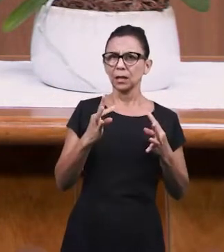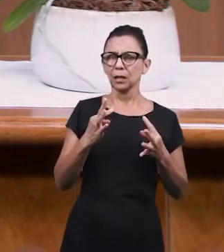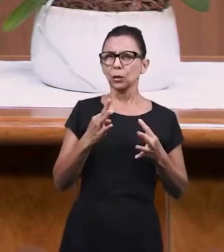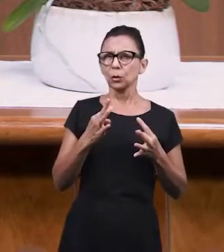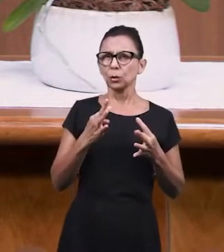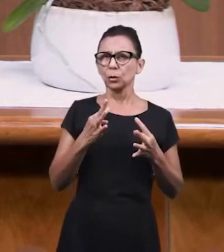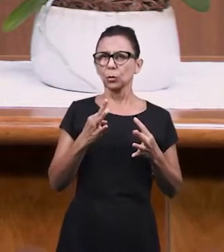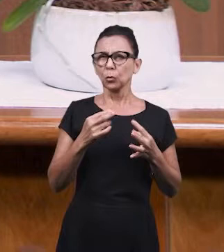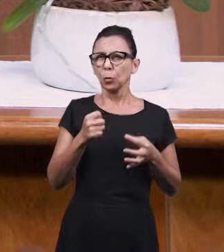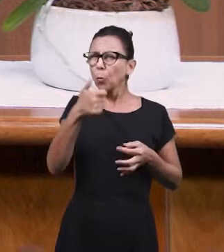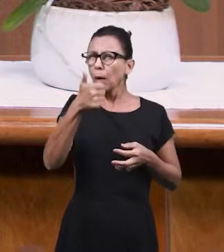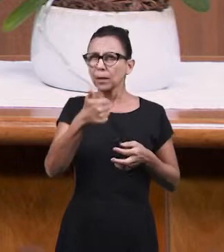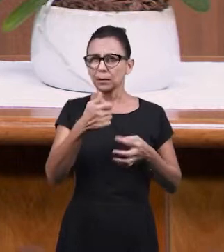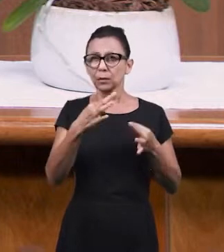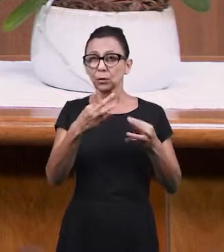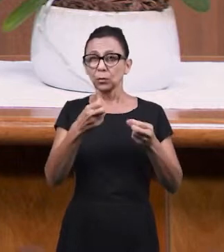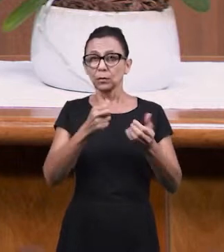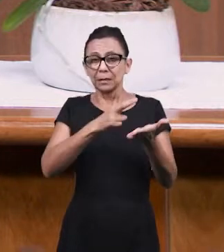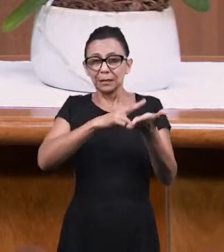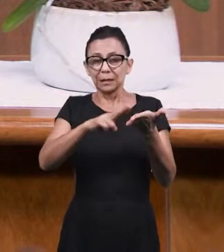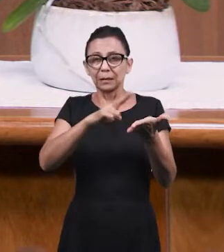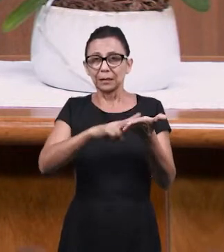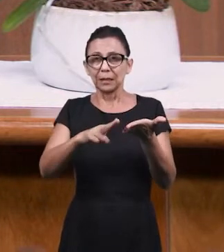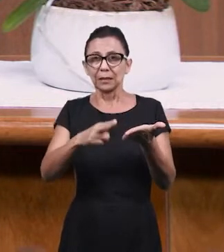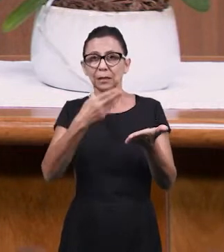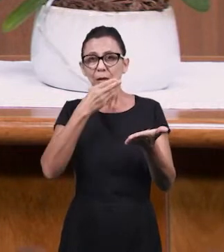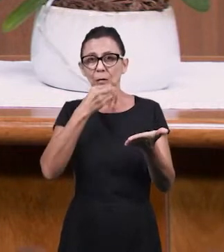Paul, presque toutes les lettres.